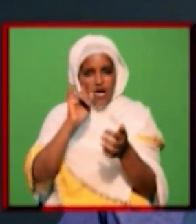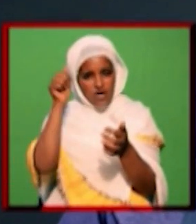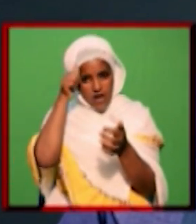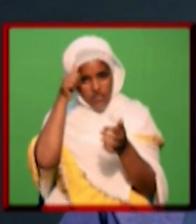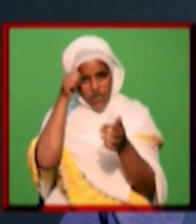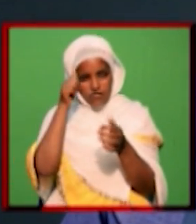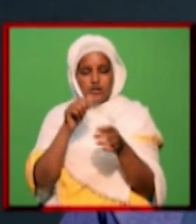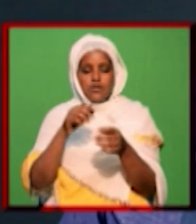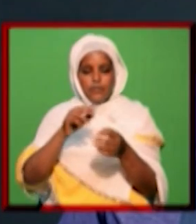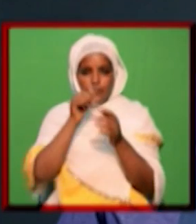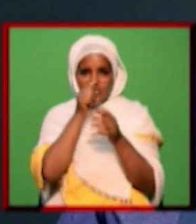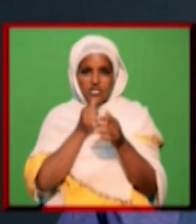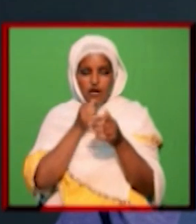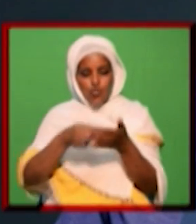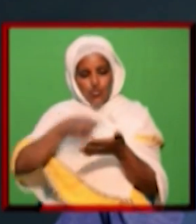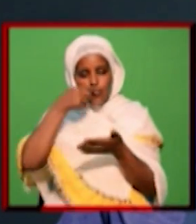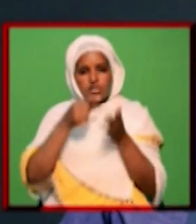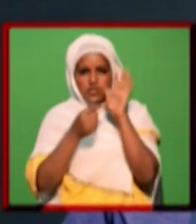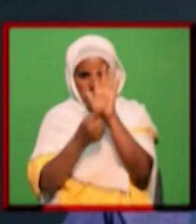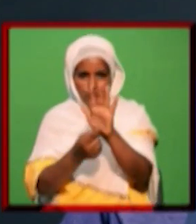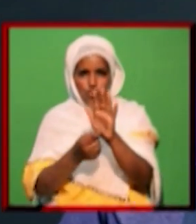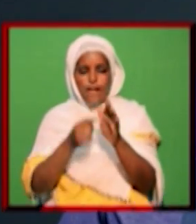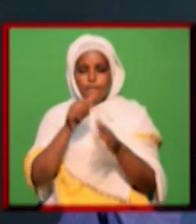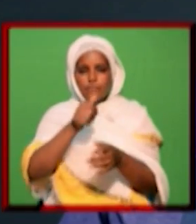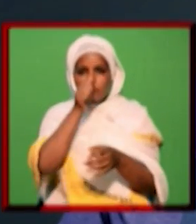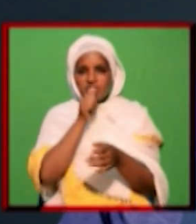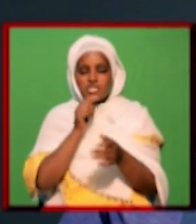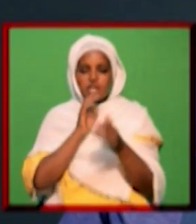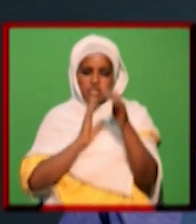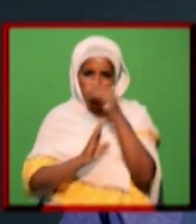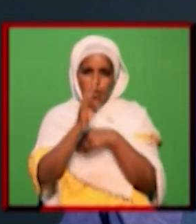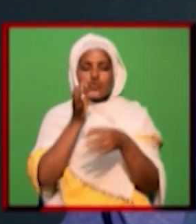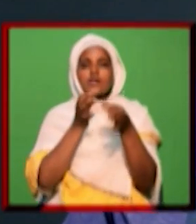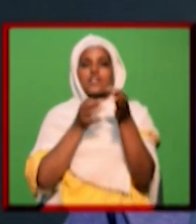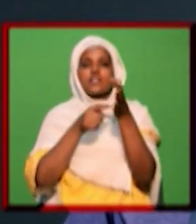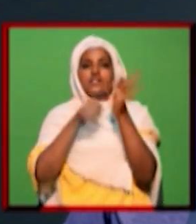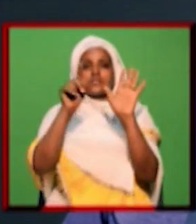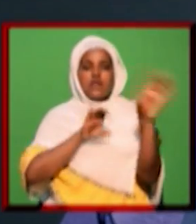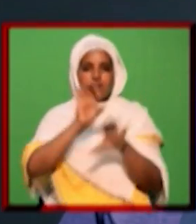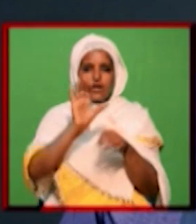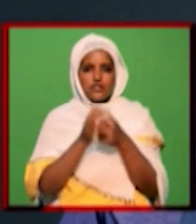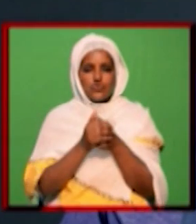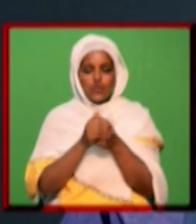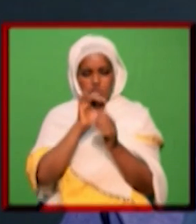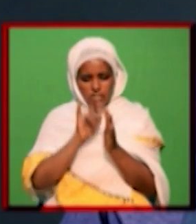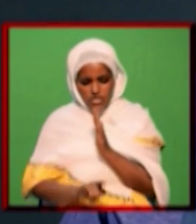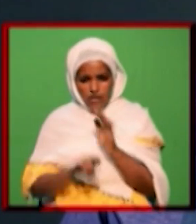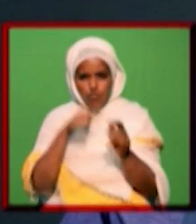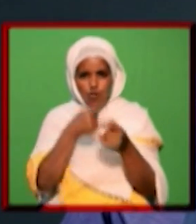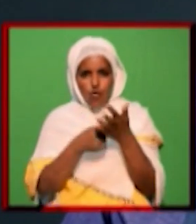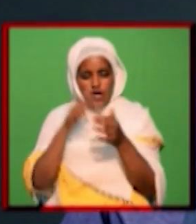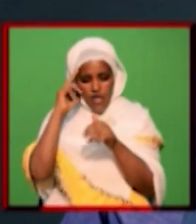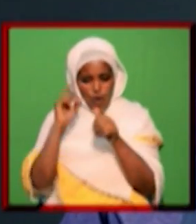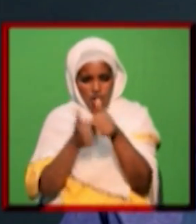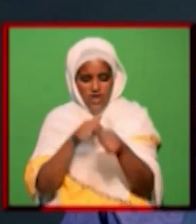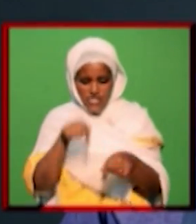مستير قروان عصاياتشو مستير تتناون قلس اللاتشو زيك بلو